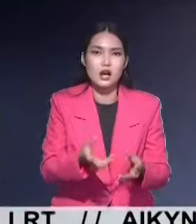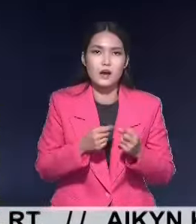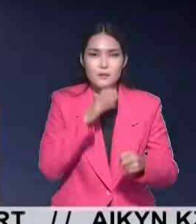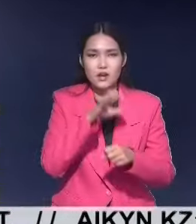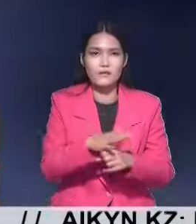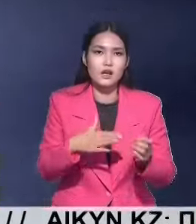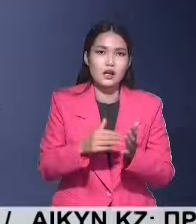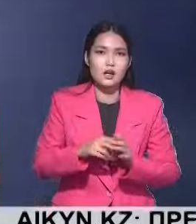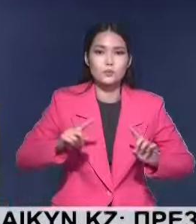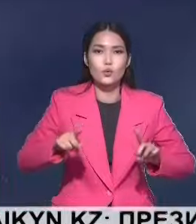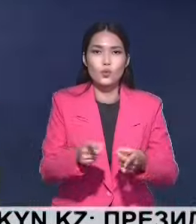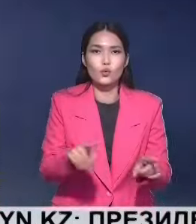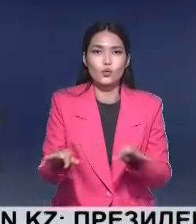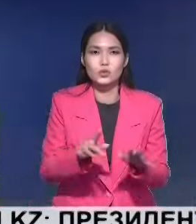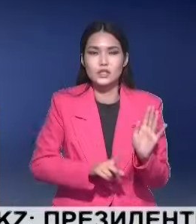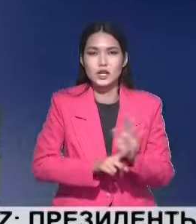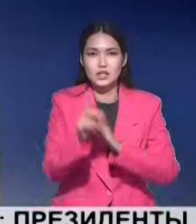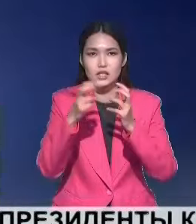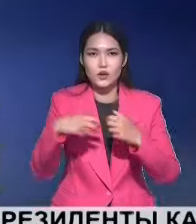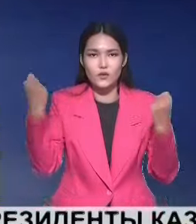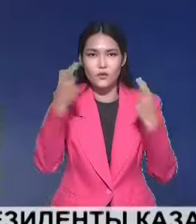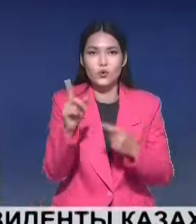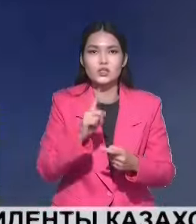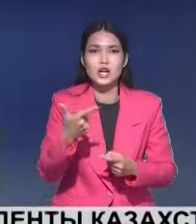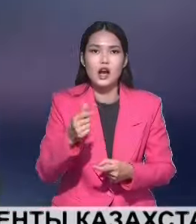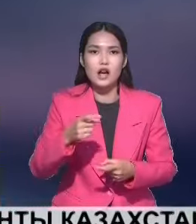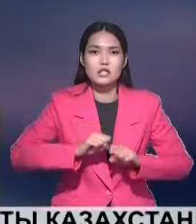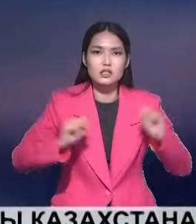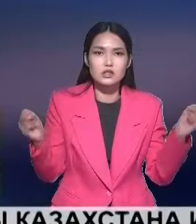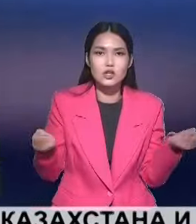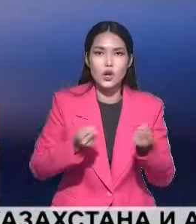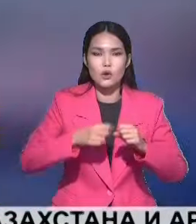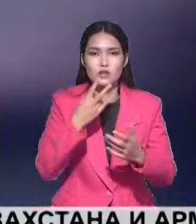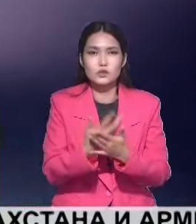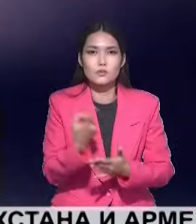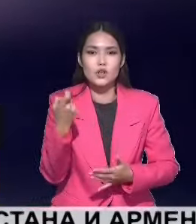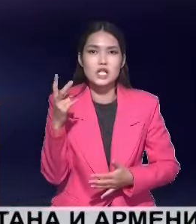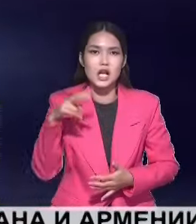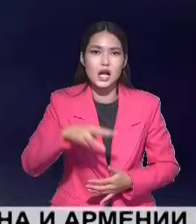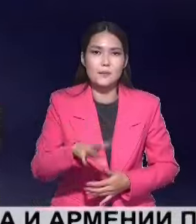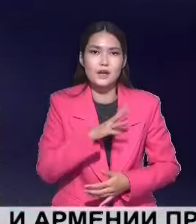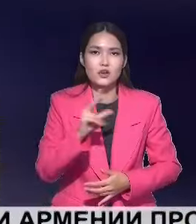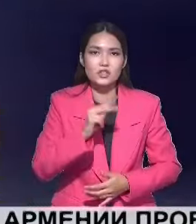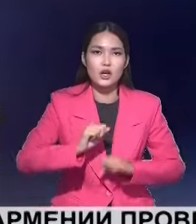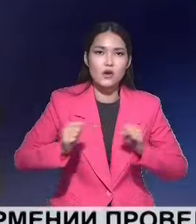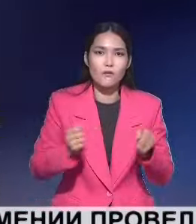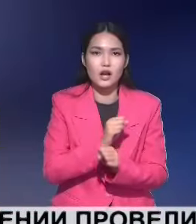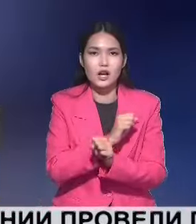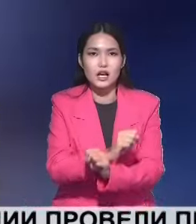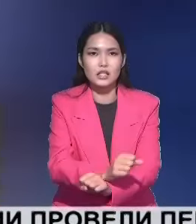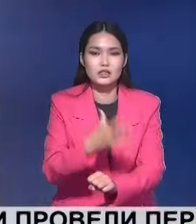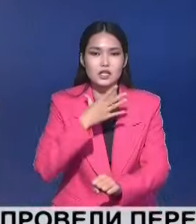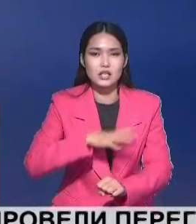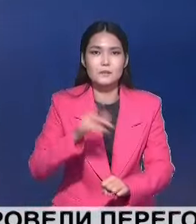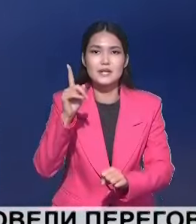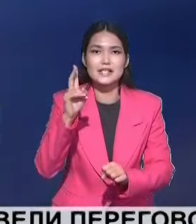ДТП возбудили уголовное дело. В ходе следствия выяснилось, что «Газель» двигалась со скоростью почти 100 км в час, и водитель не притормозил